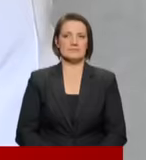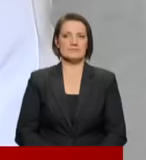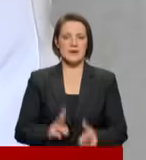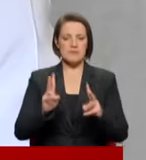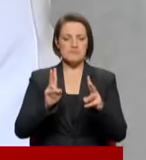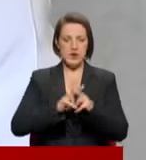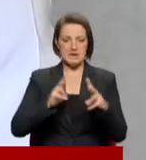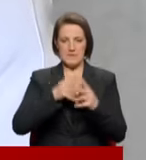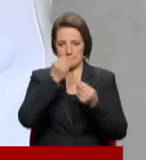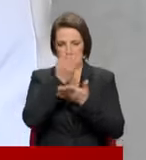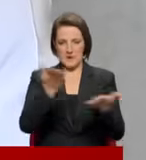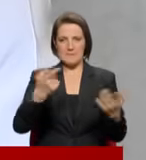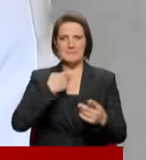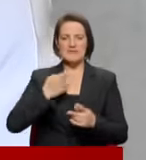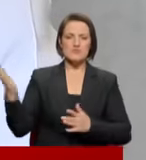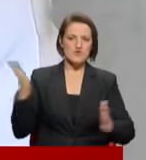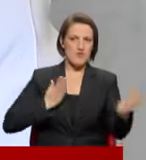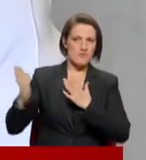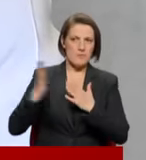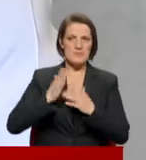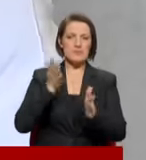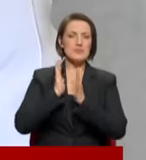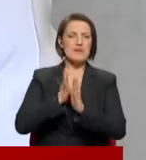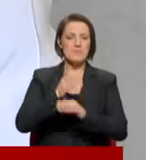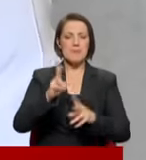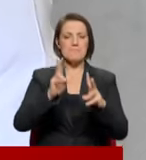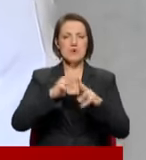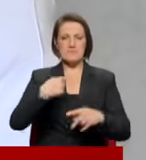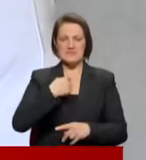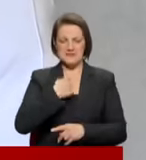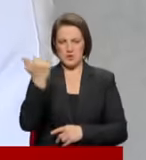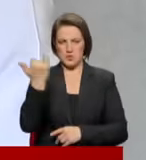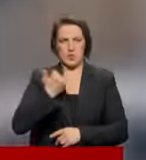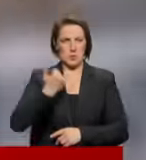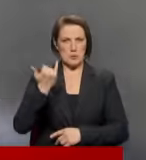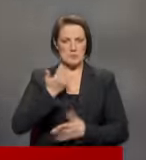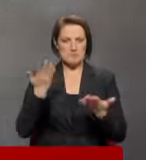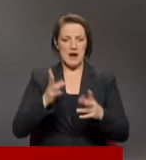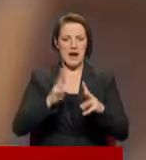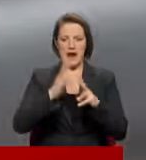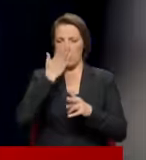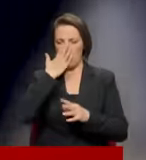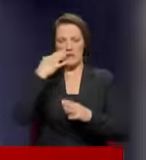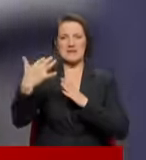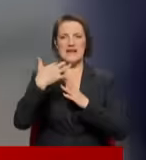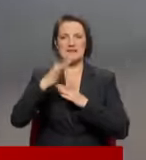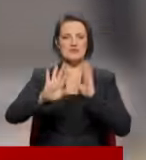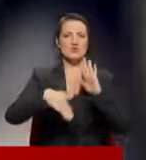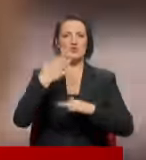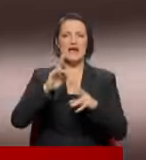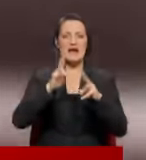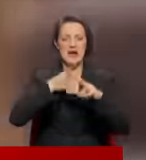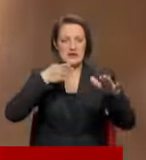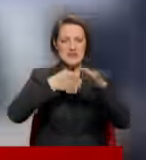Polis karakolun bahçesinde bizim darp edilmemiz, devamında polislerin bize karşı kötü muamelesi. Karakol önündeki saldırı, sonrasında